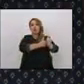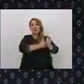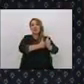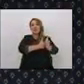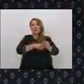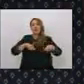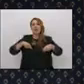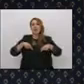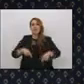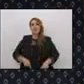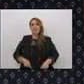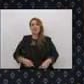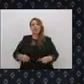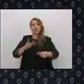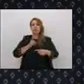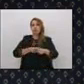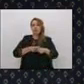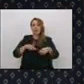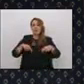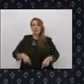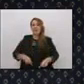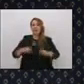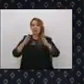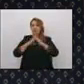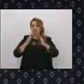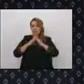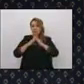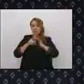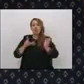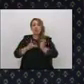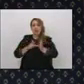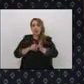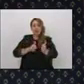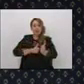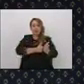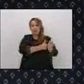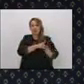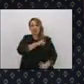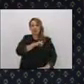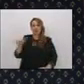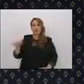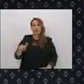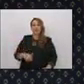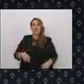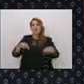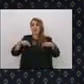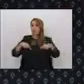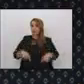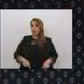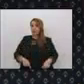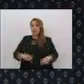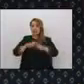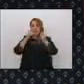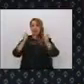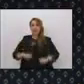الحكومة ووزارة السكن من تعليمات وقوانين. معالي الوزير المحترم،